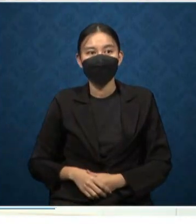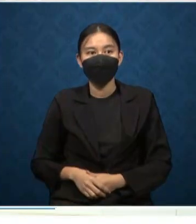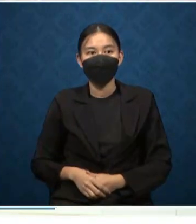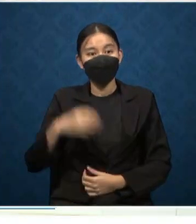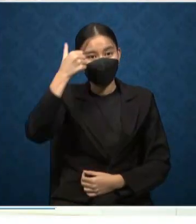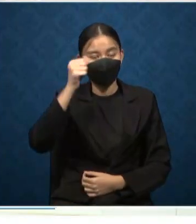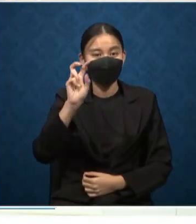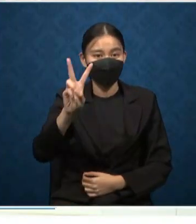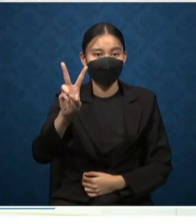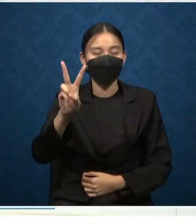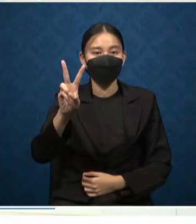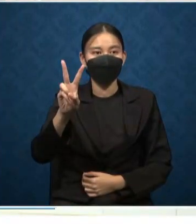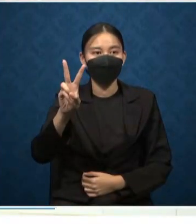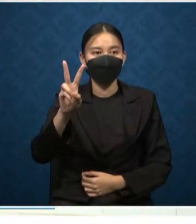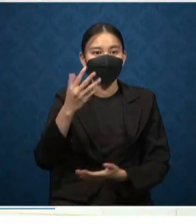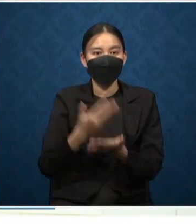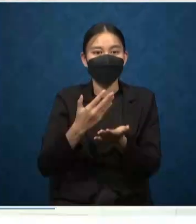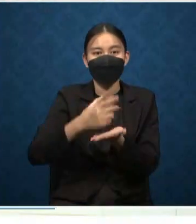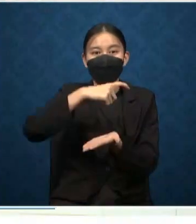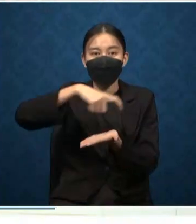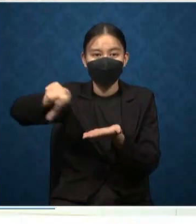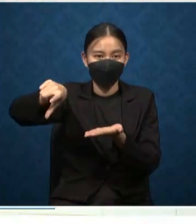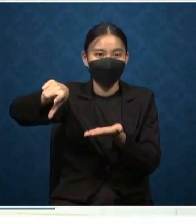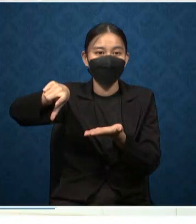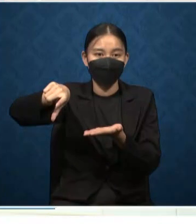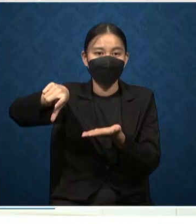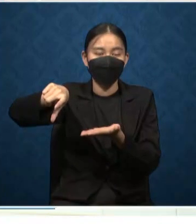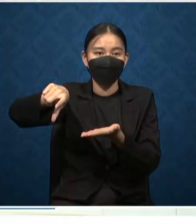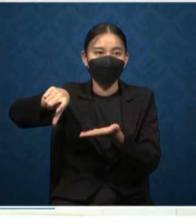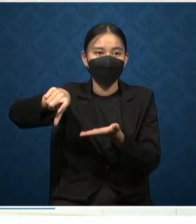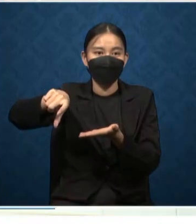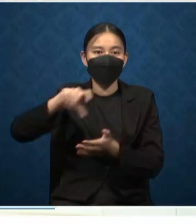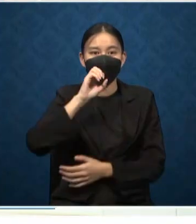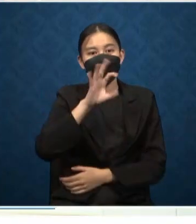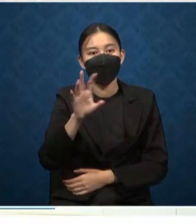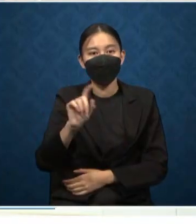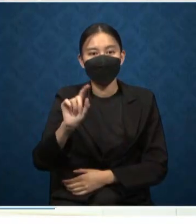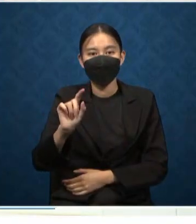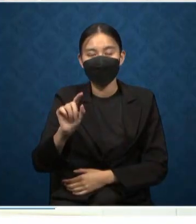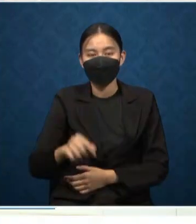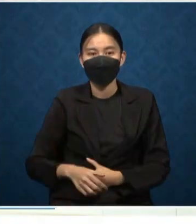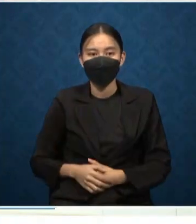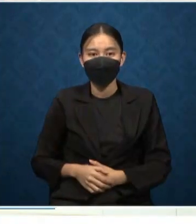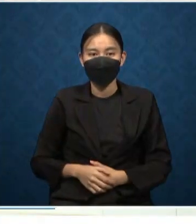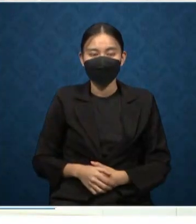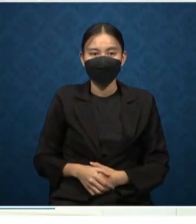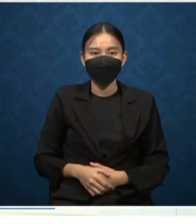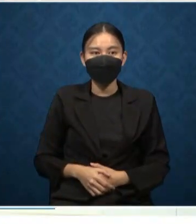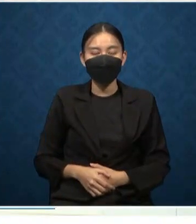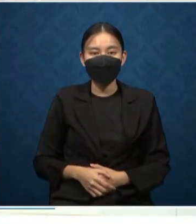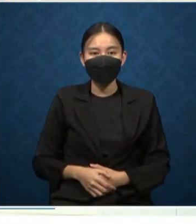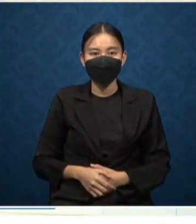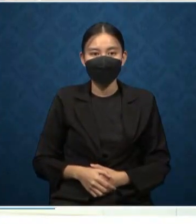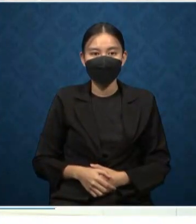สองวันครับ มีเงินไหลออกไปเลยต้องเรีนอยนี้ครับ่าเรา